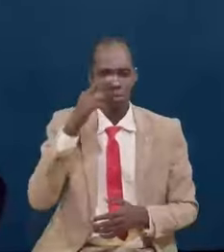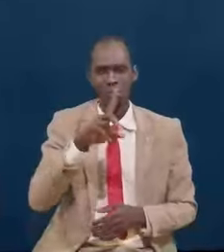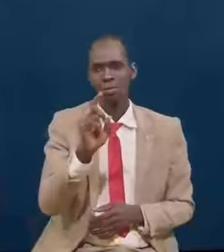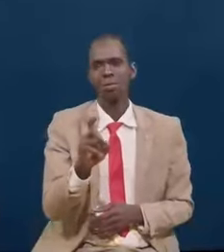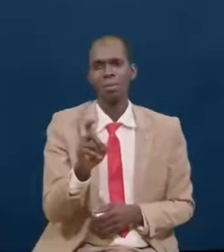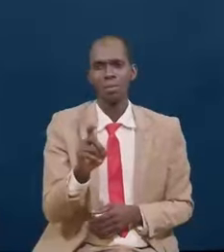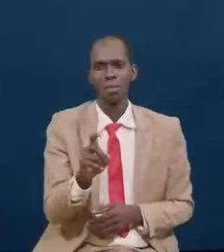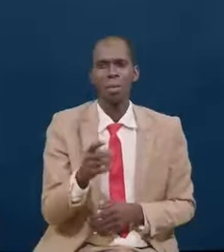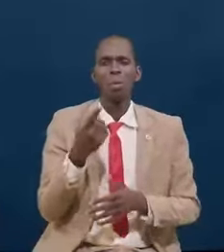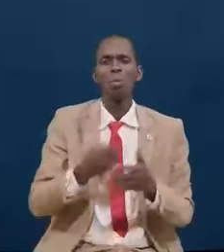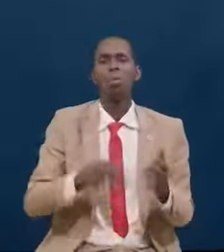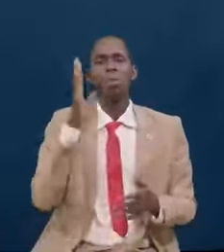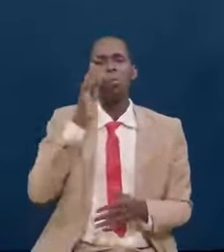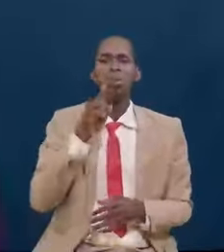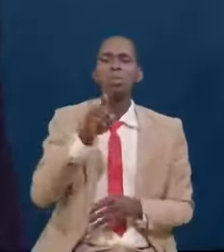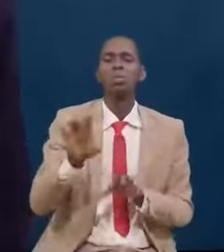Qu'est-ce qu'il fera pour moi?